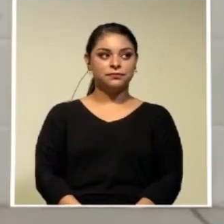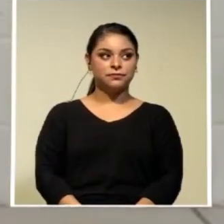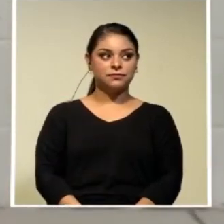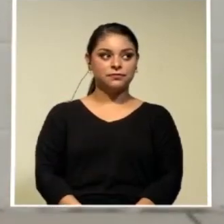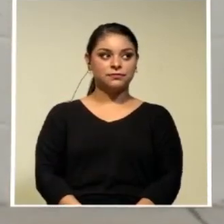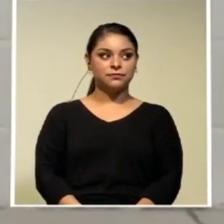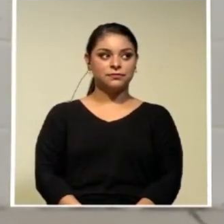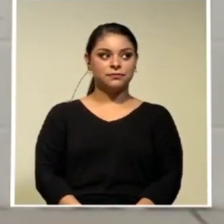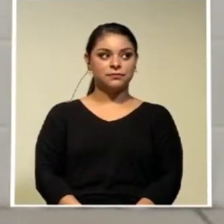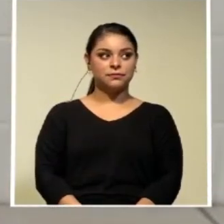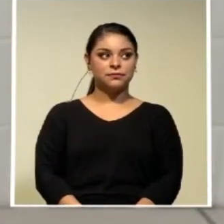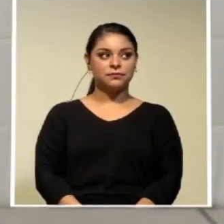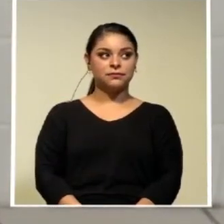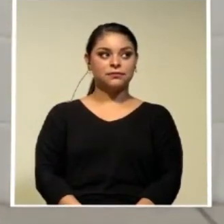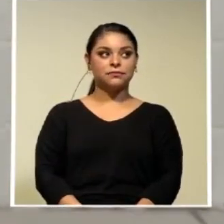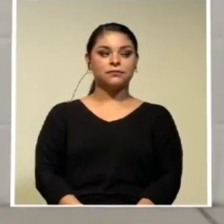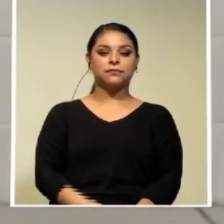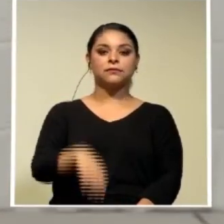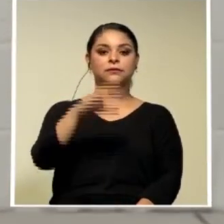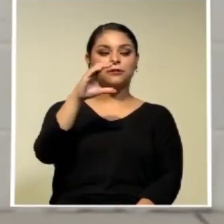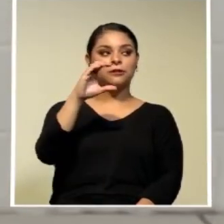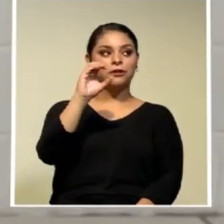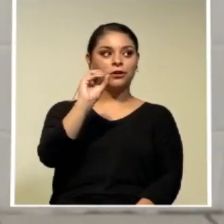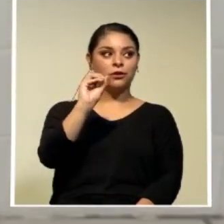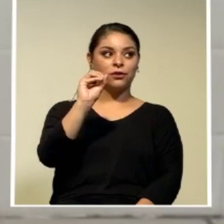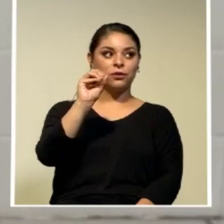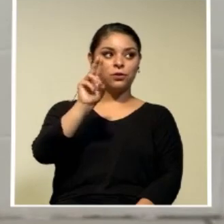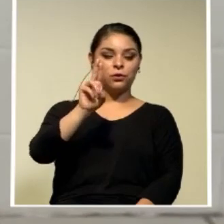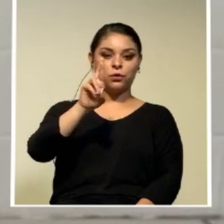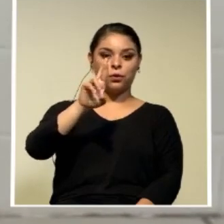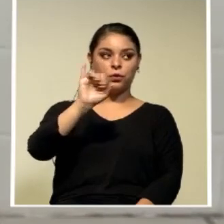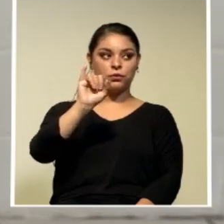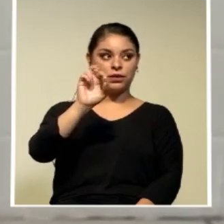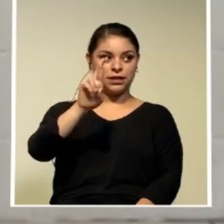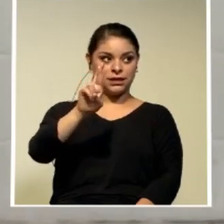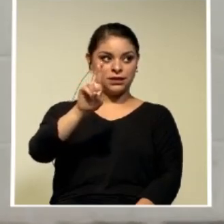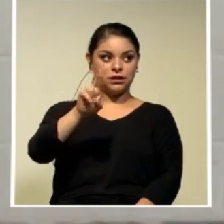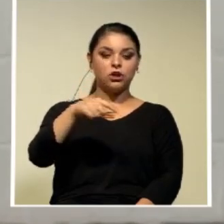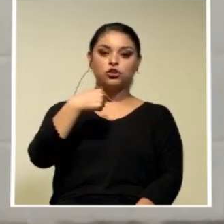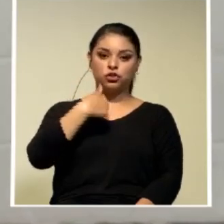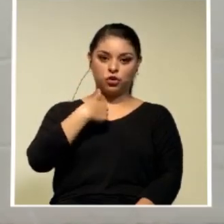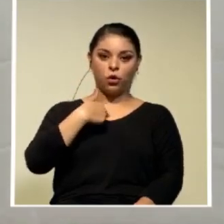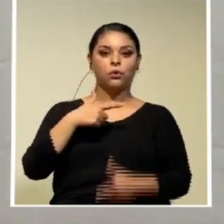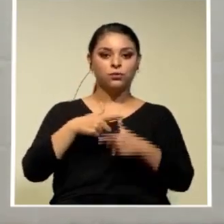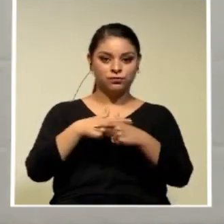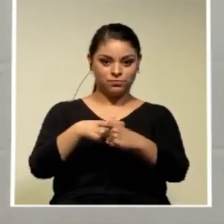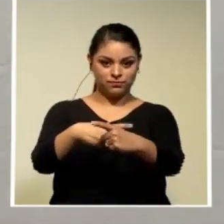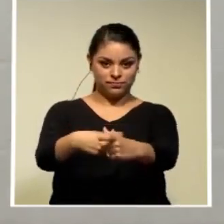Courir, je cours.